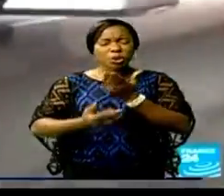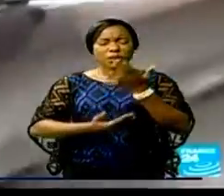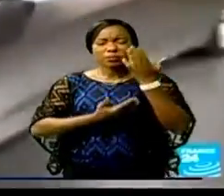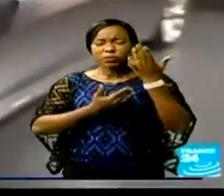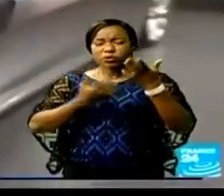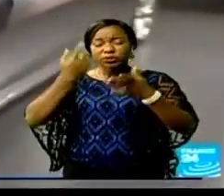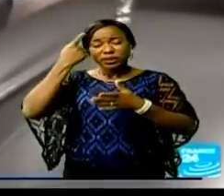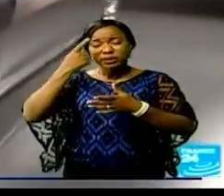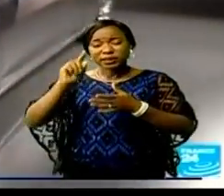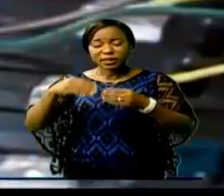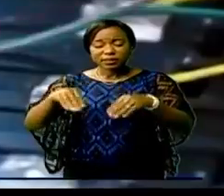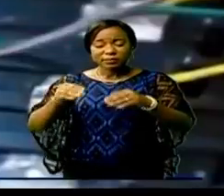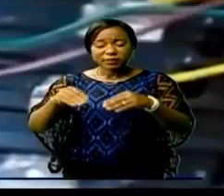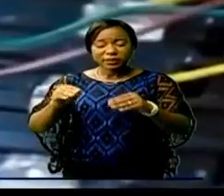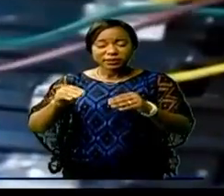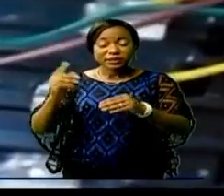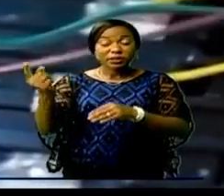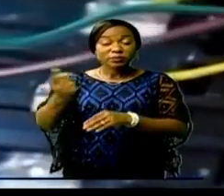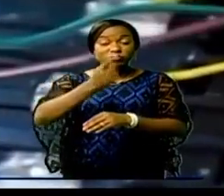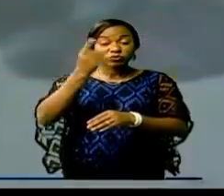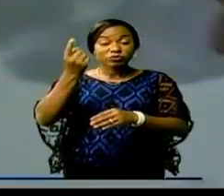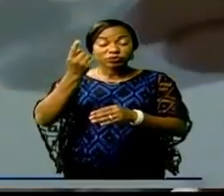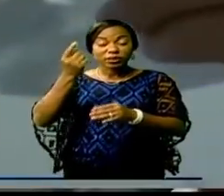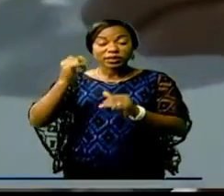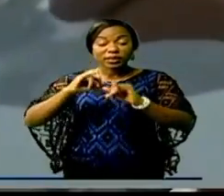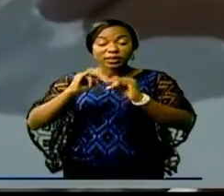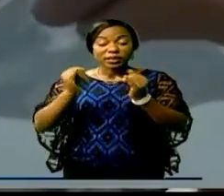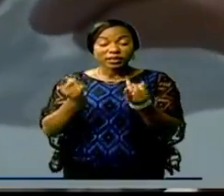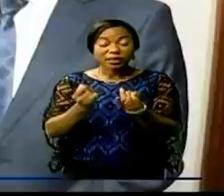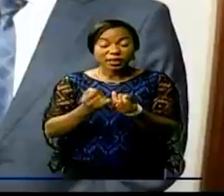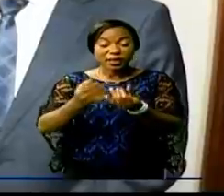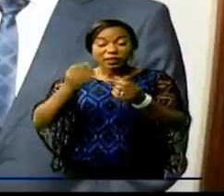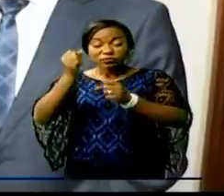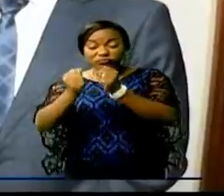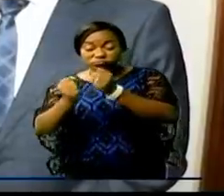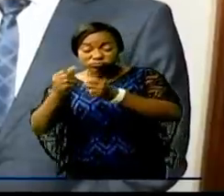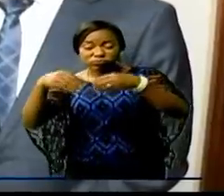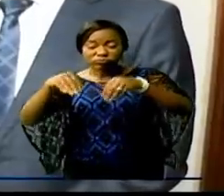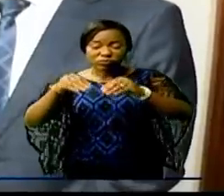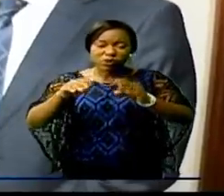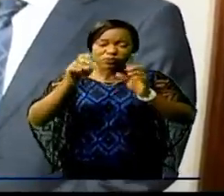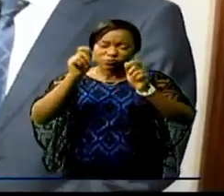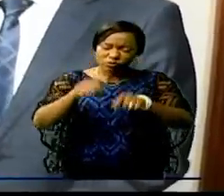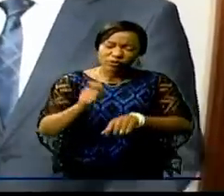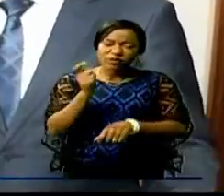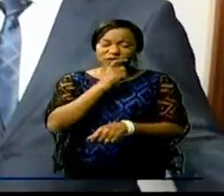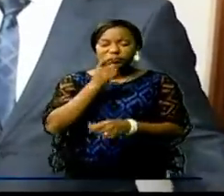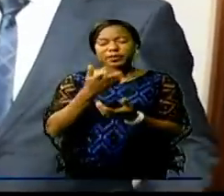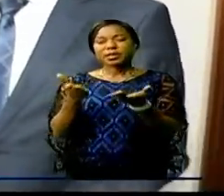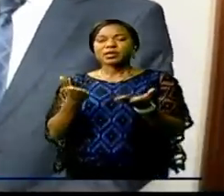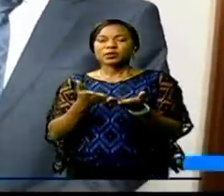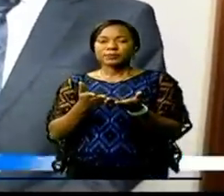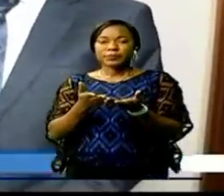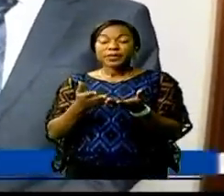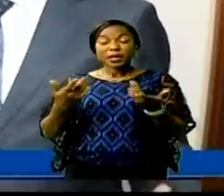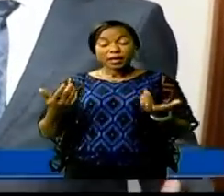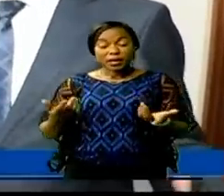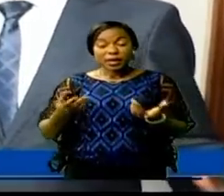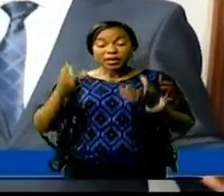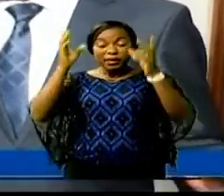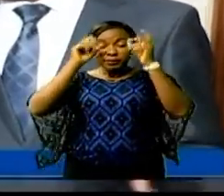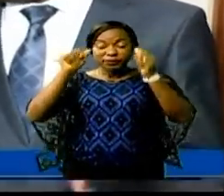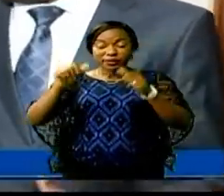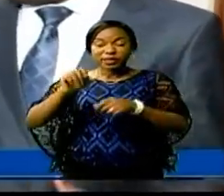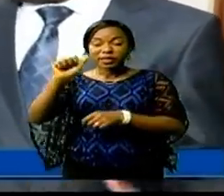marchés mondiaux de l'industrie des batteries et véhicules électriques. Nous sommes venus partager cela avec le président de la FEC, entouré de tous ses techniciens, que